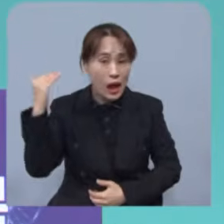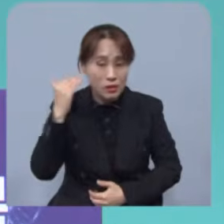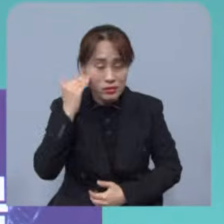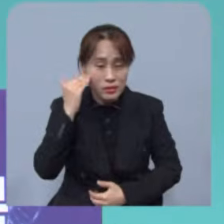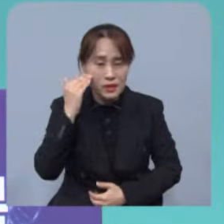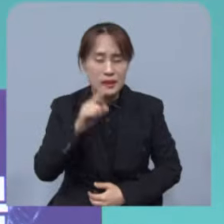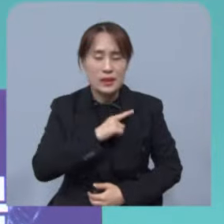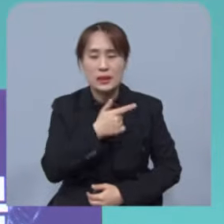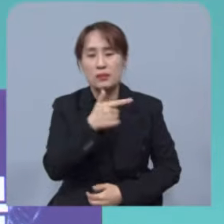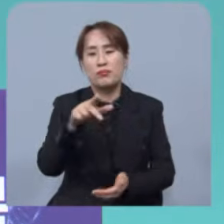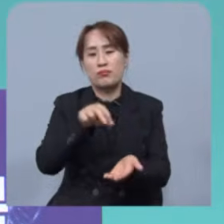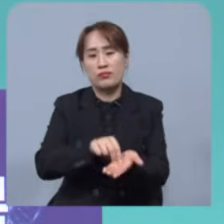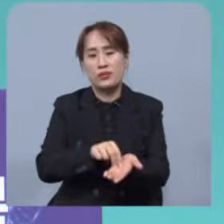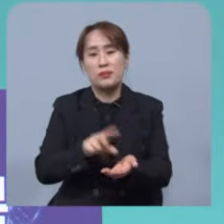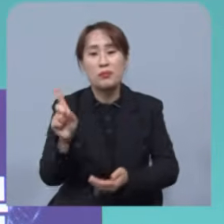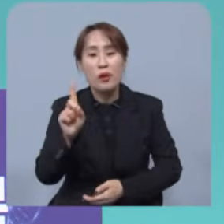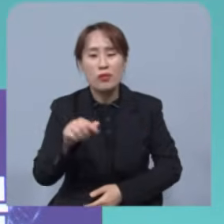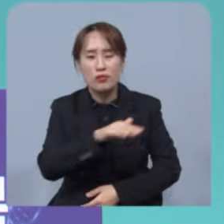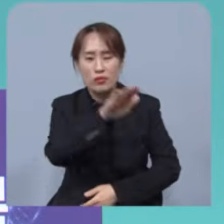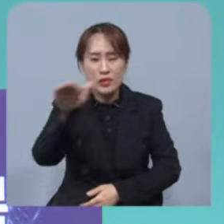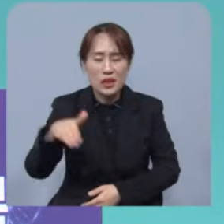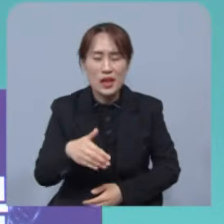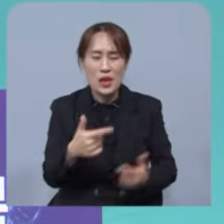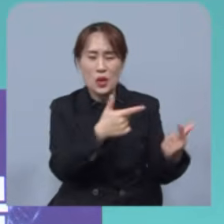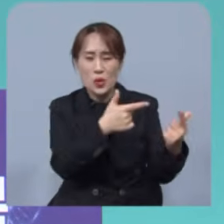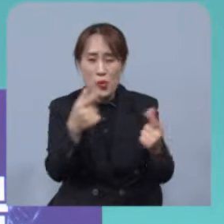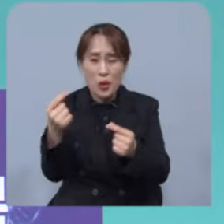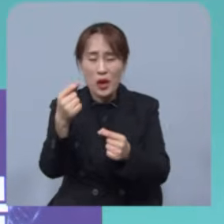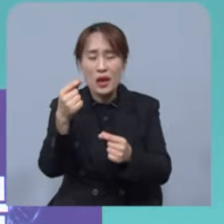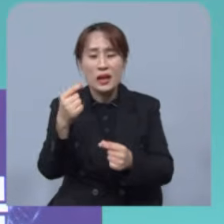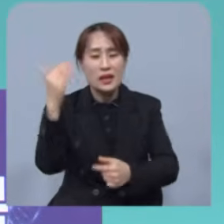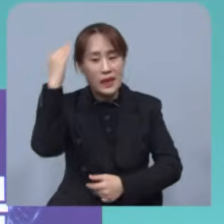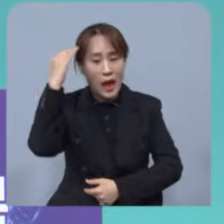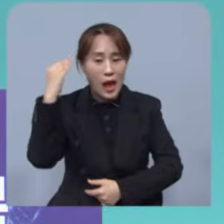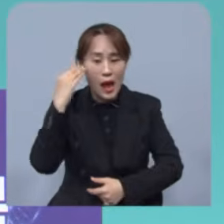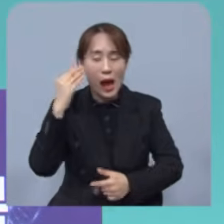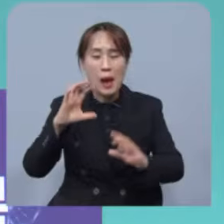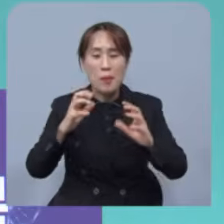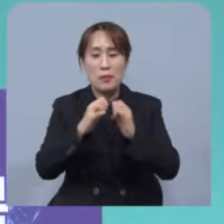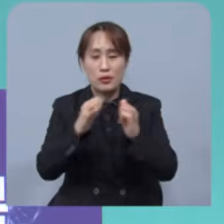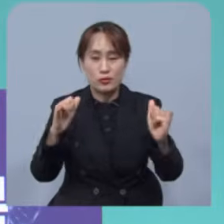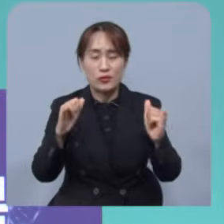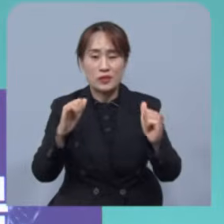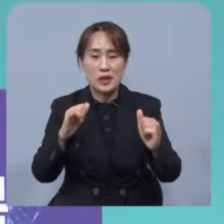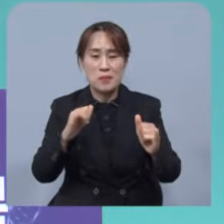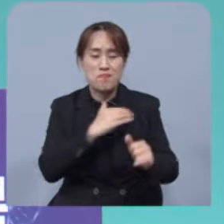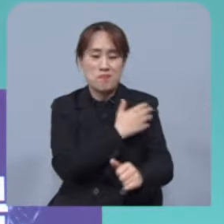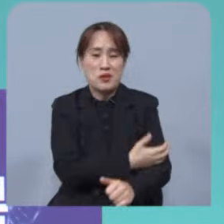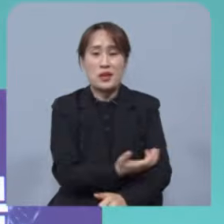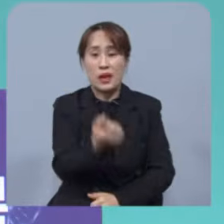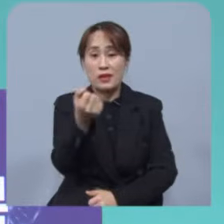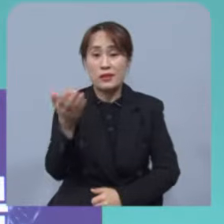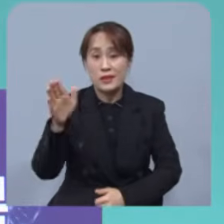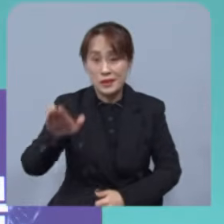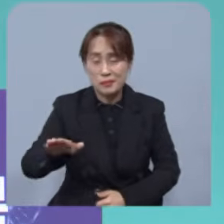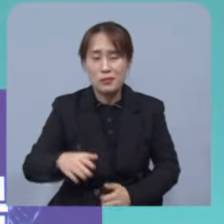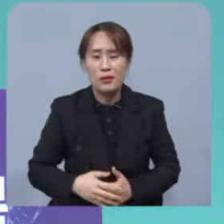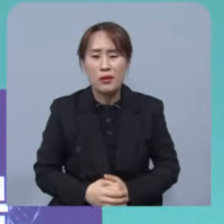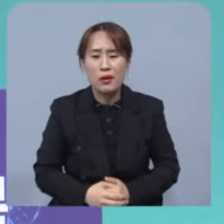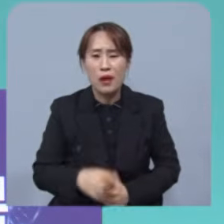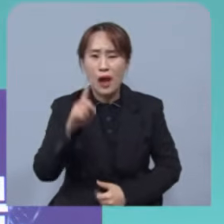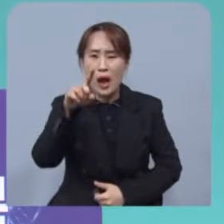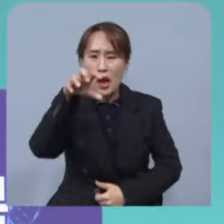대한민국의 가장 큰 문제는 우리가 다 똑같은 대한민국의 주권자 구성원들인데 어디 한